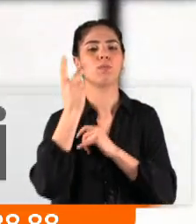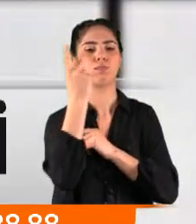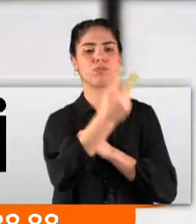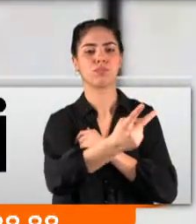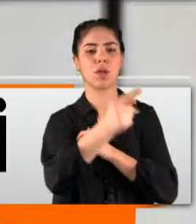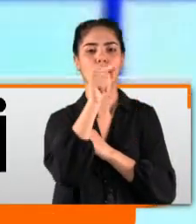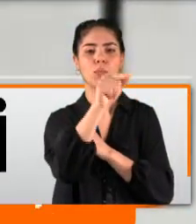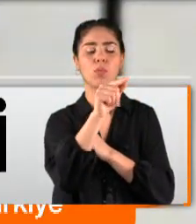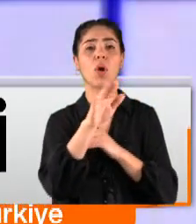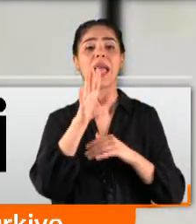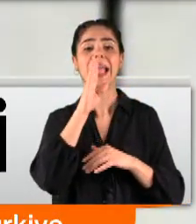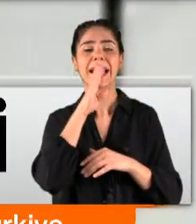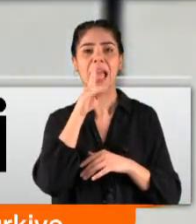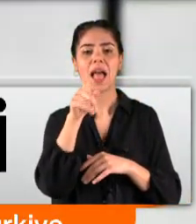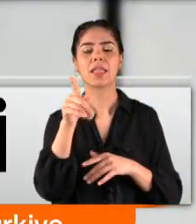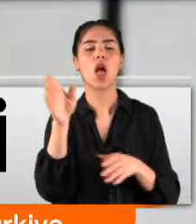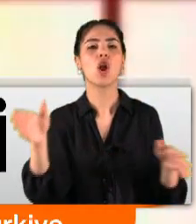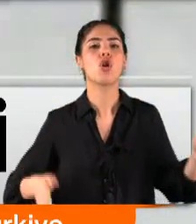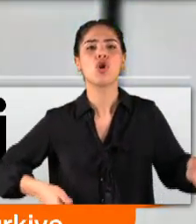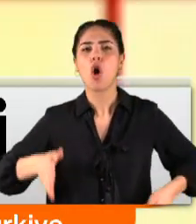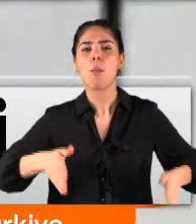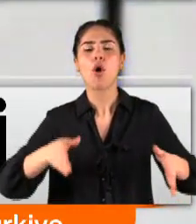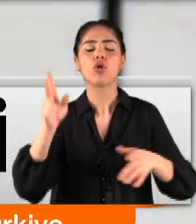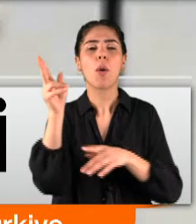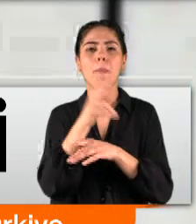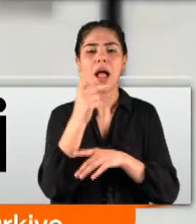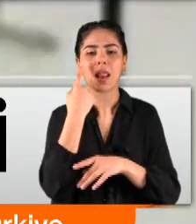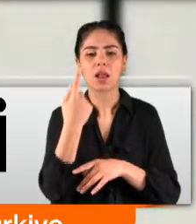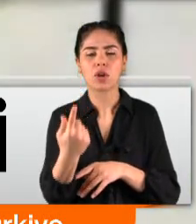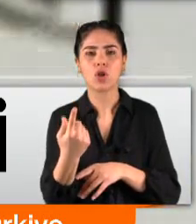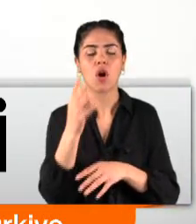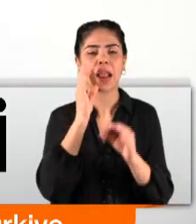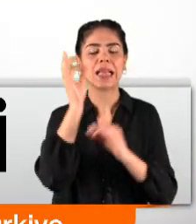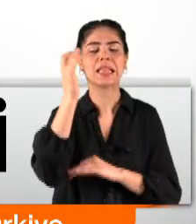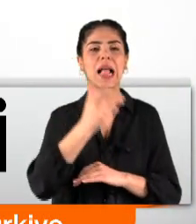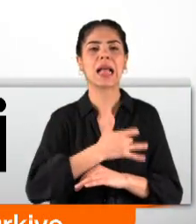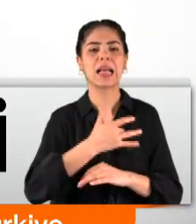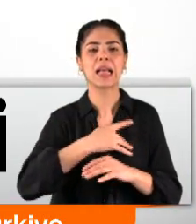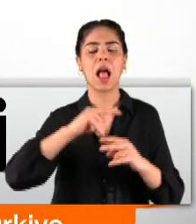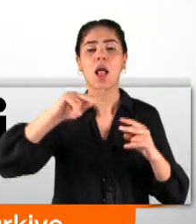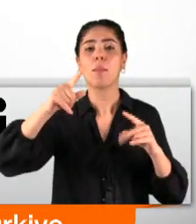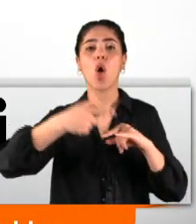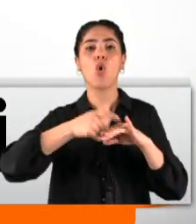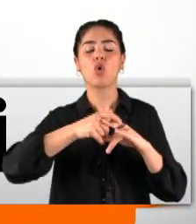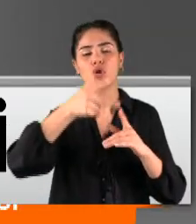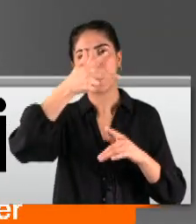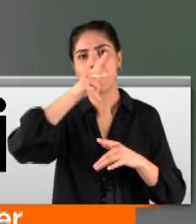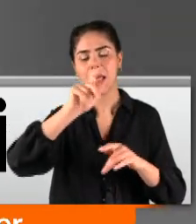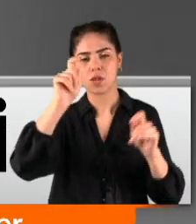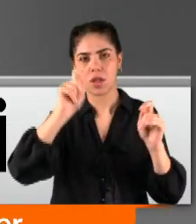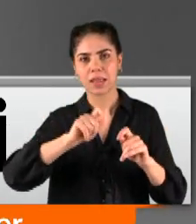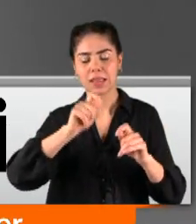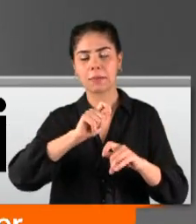omurgası Kağıt olan bu robot balık İnsan kalp hücreleri modellenerek üretildi diyor hibrit cihaz iki tarafından